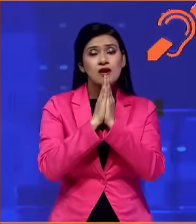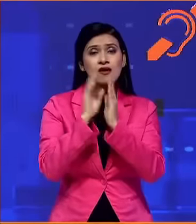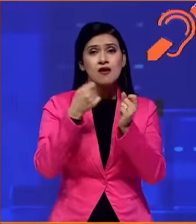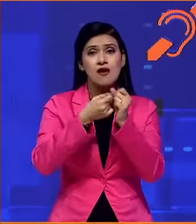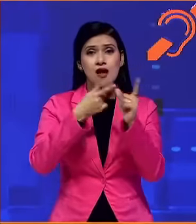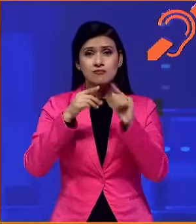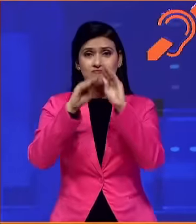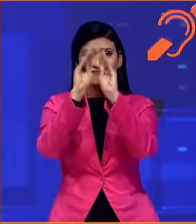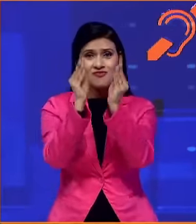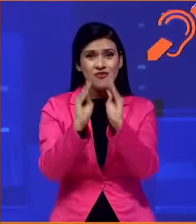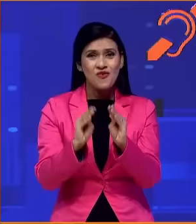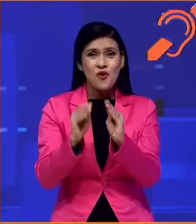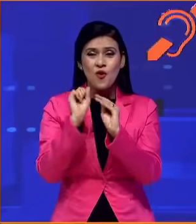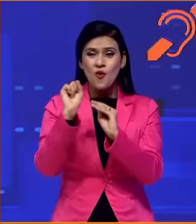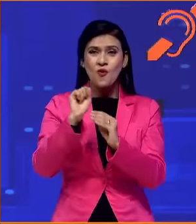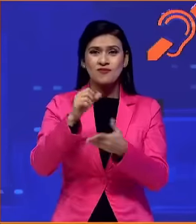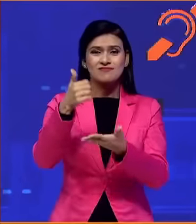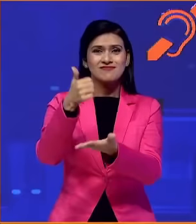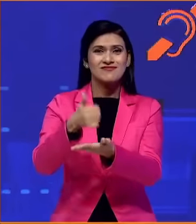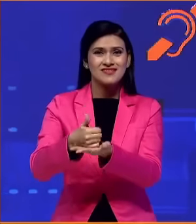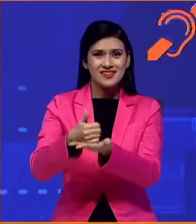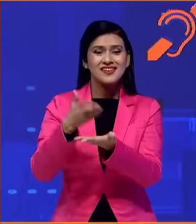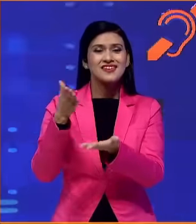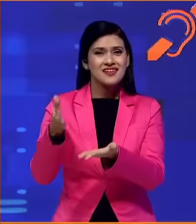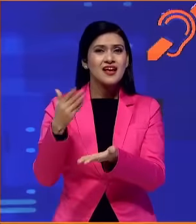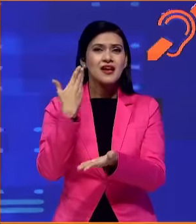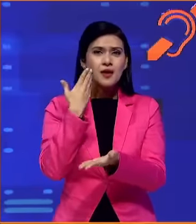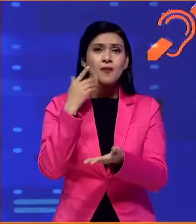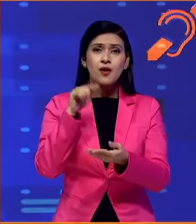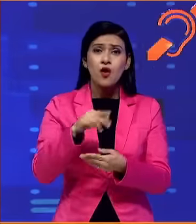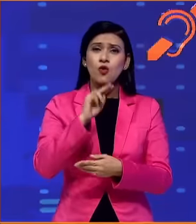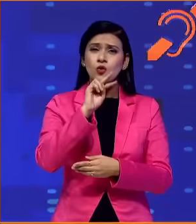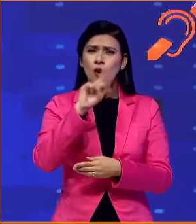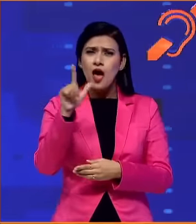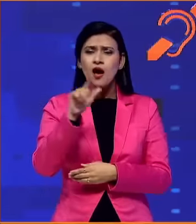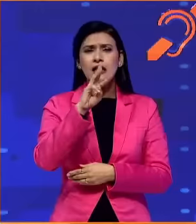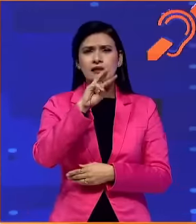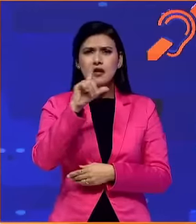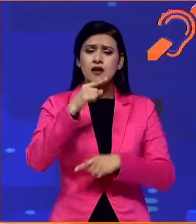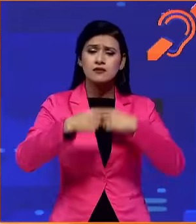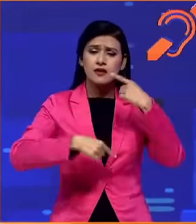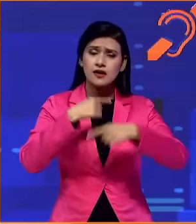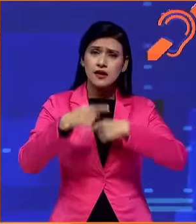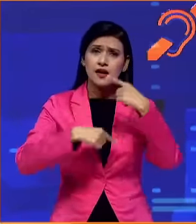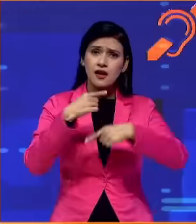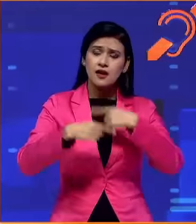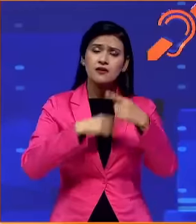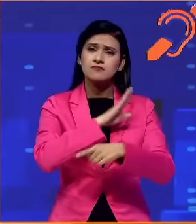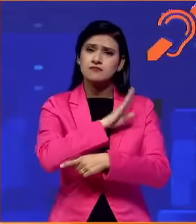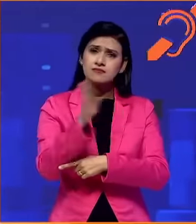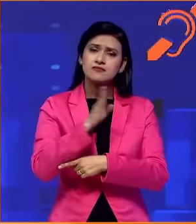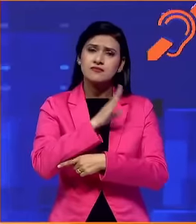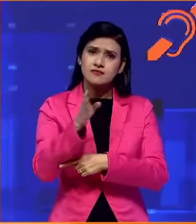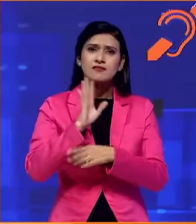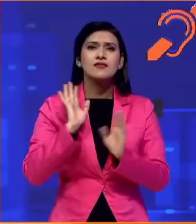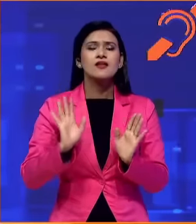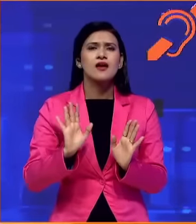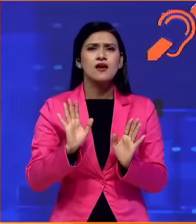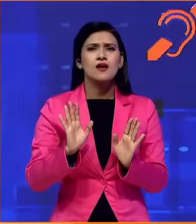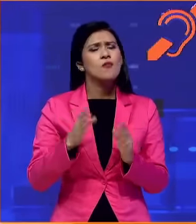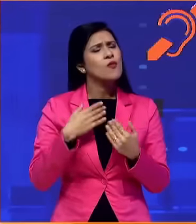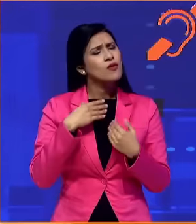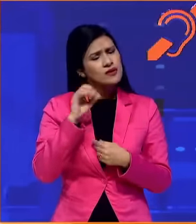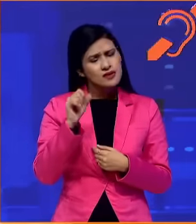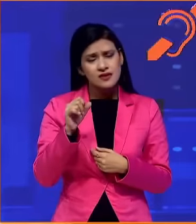किआपआजकीरिपोर्टोंसेदेखसकतेहैं ,प्रतिदिन2से3लाखलोग जारहेहैं। रजतजी,यहसिर्फएक मंदिरकीबातनहीं